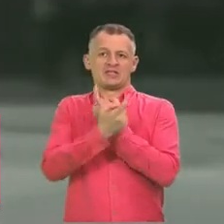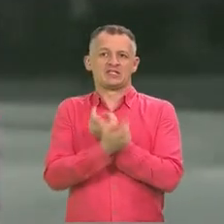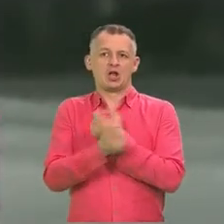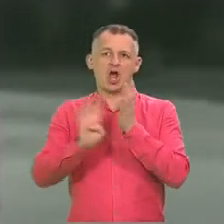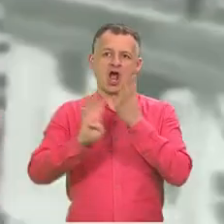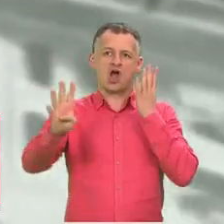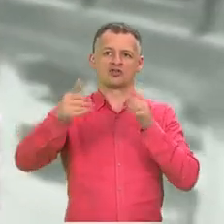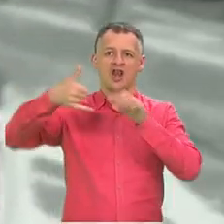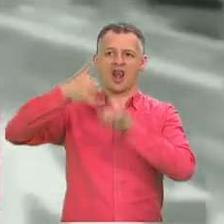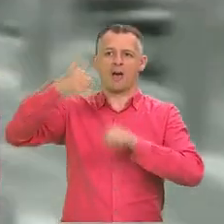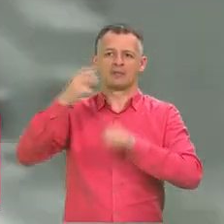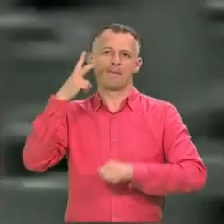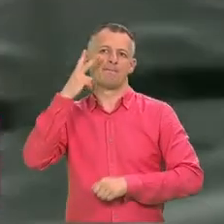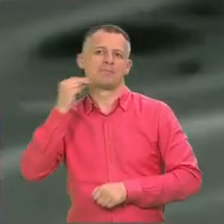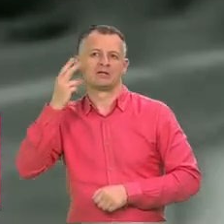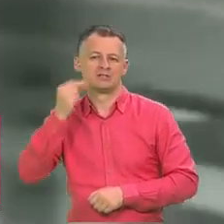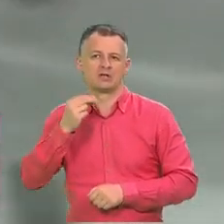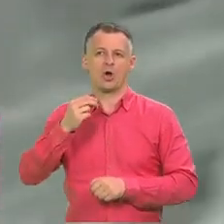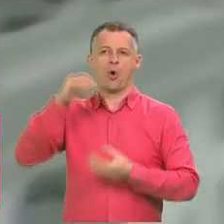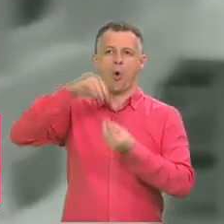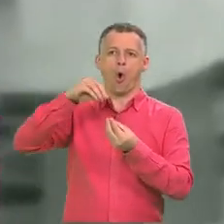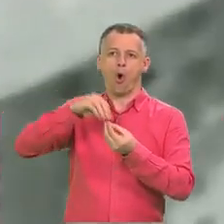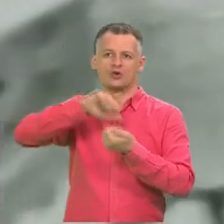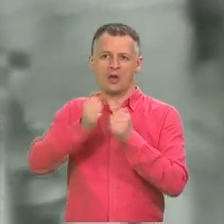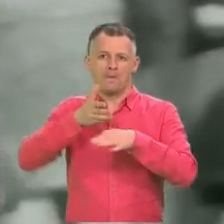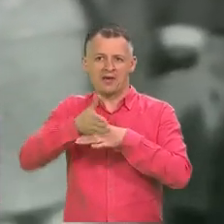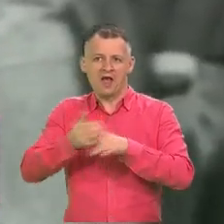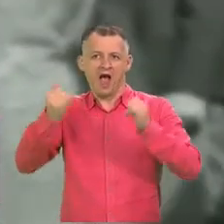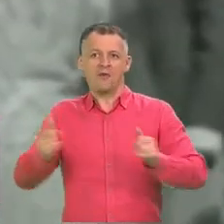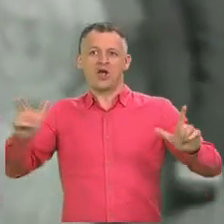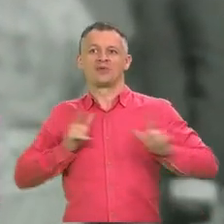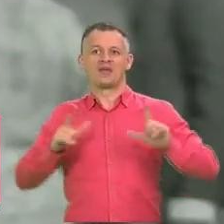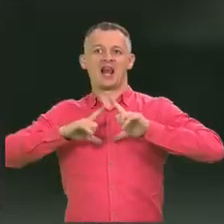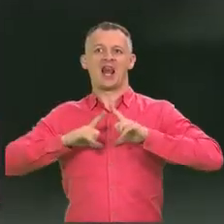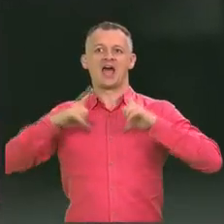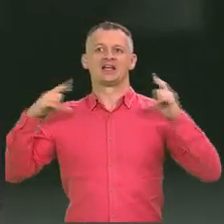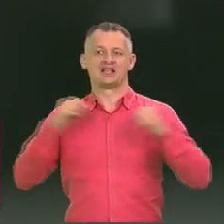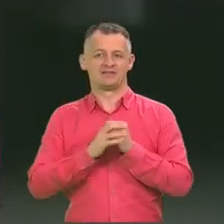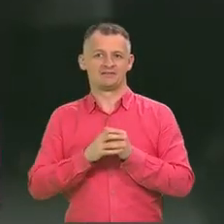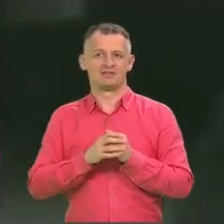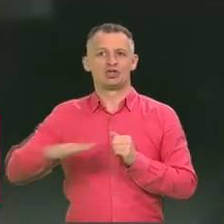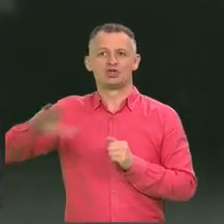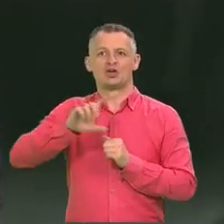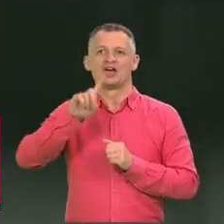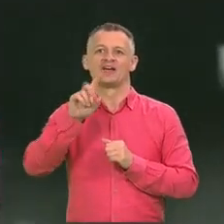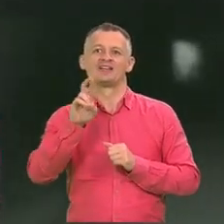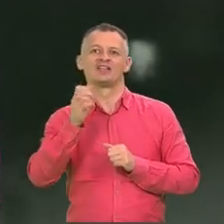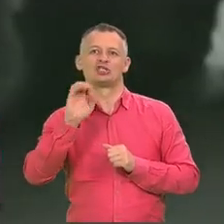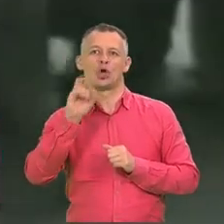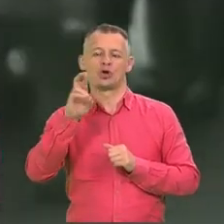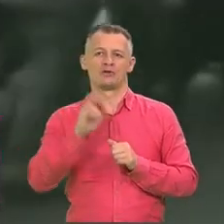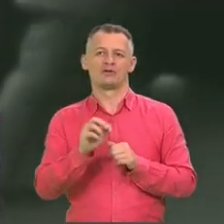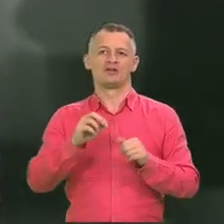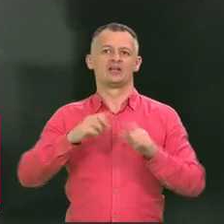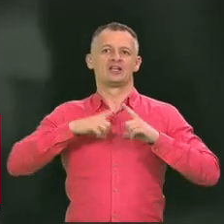la lapte, brânză, ouă sau pâine, acum stau la locuri în grădinițe. Suntem în cartierul Ristor, la grădinița 88. E